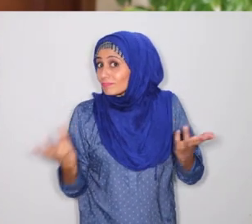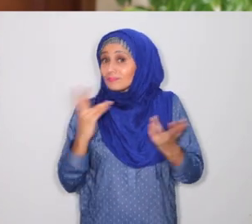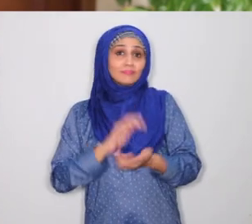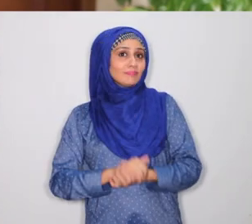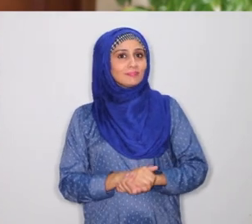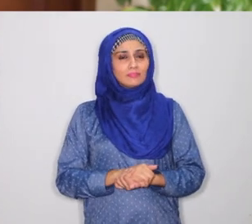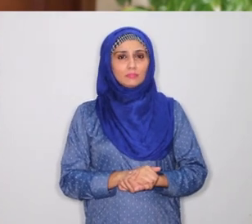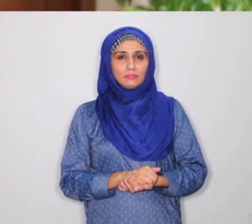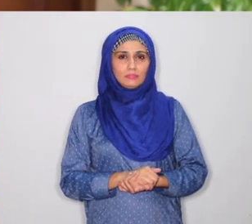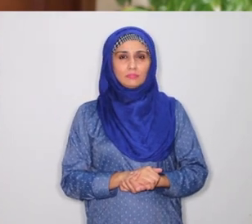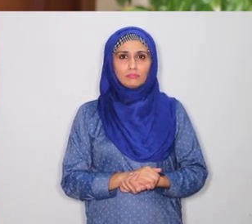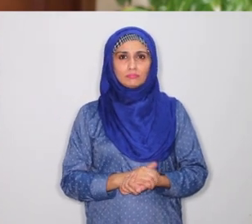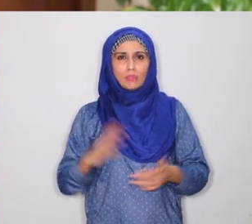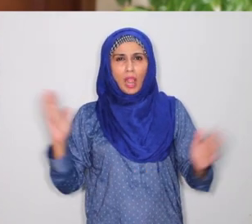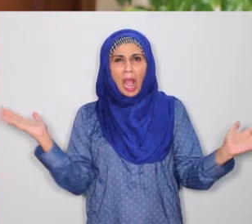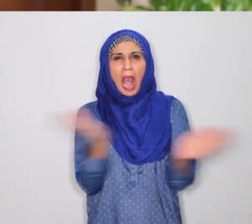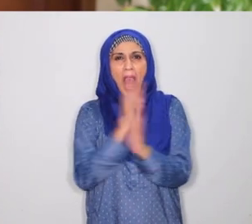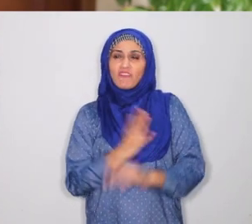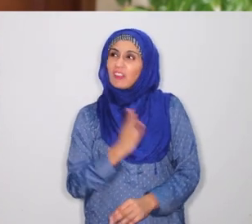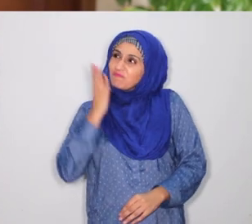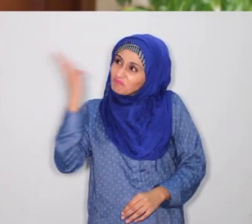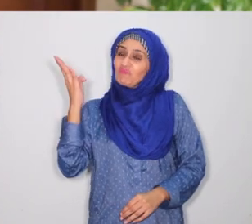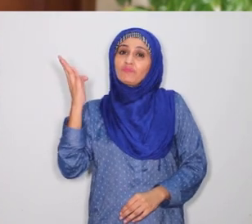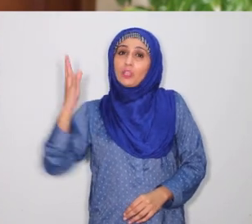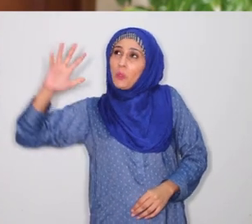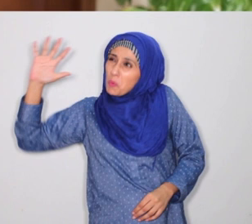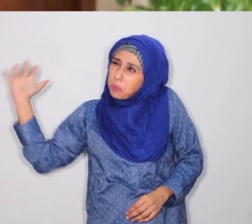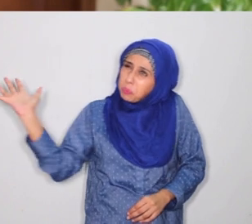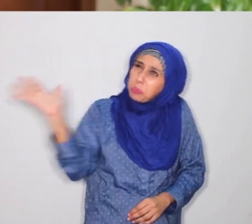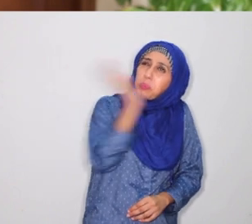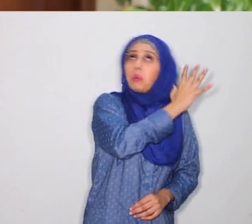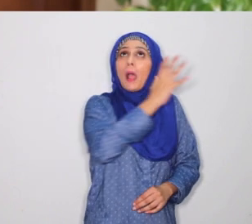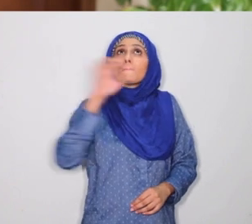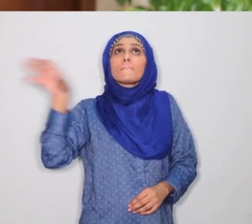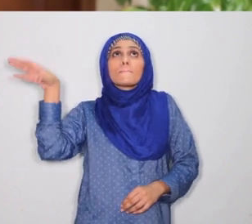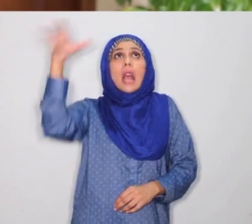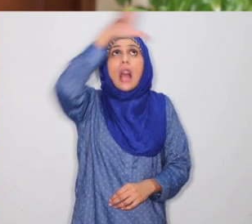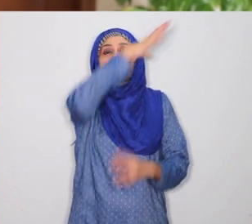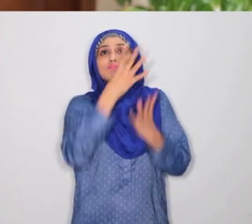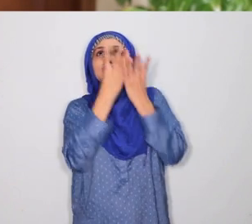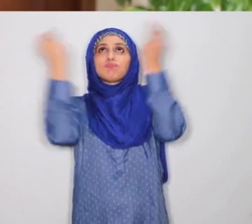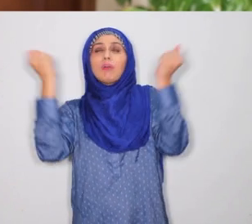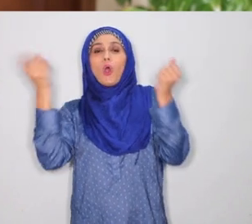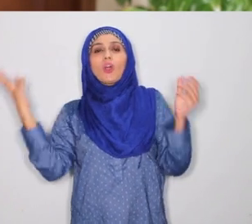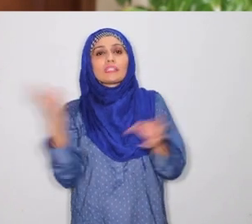फिर तेज हवा का झोंका अपने साथ बादल ले जाता है और सारा मजा किरकिरा कर देता है।